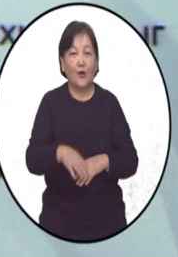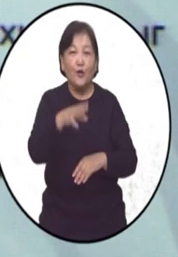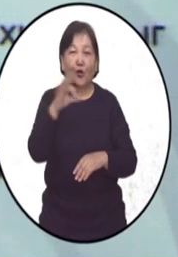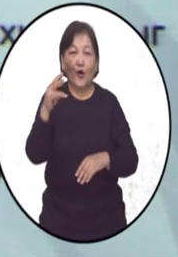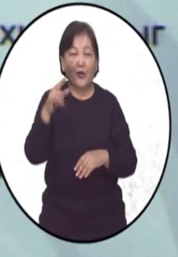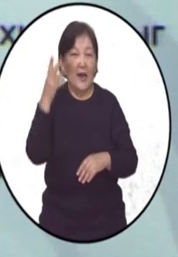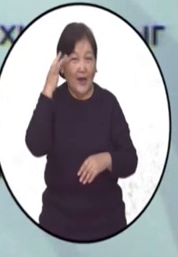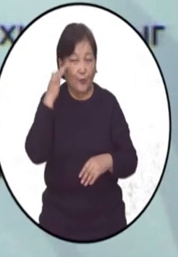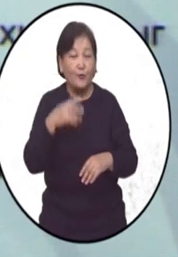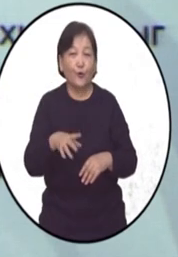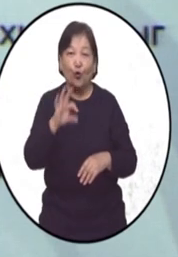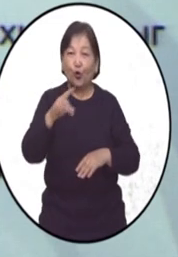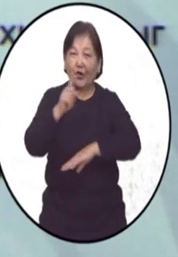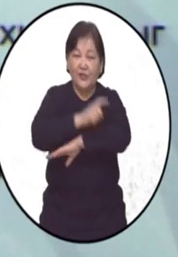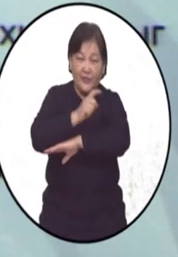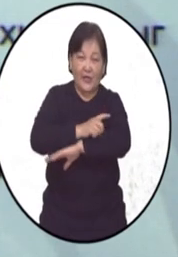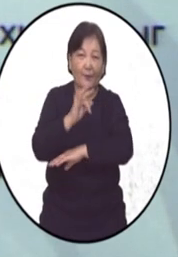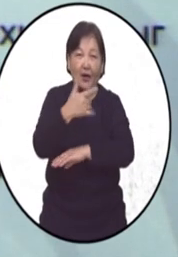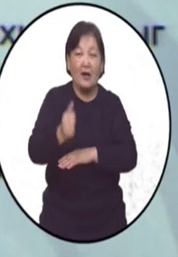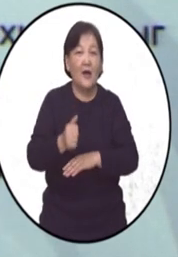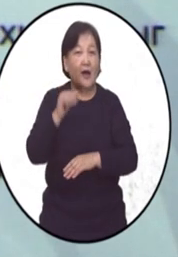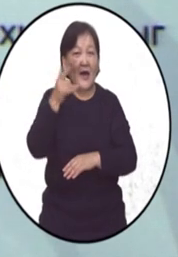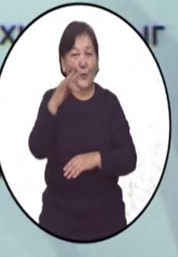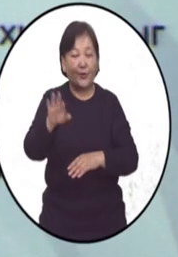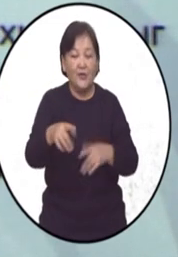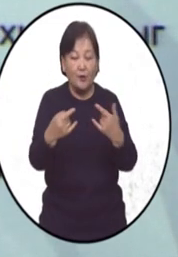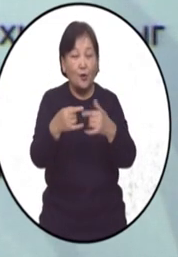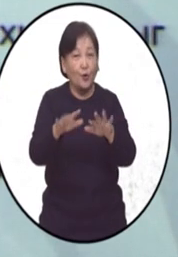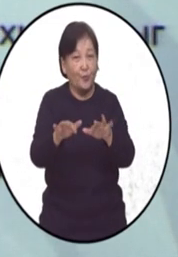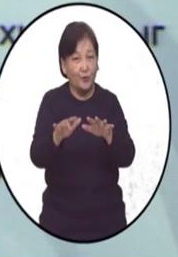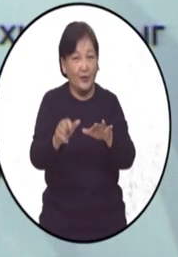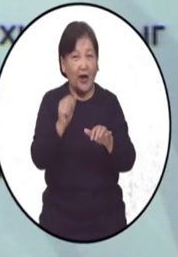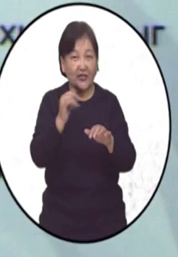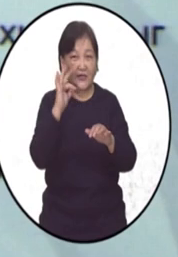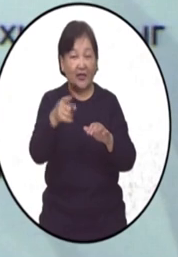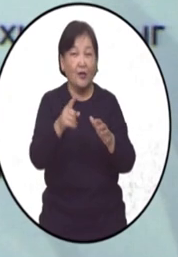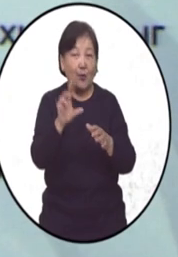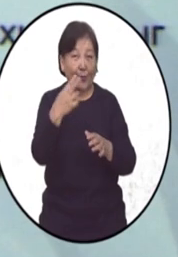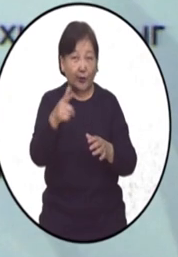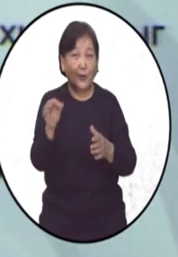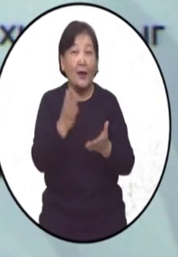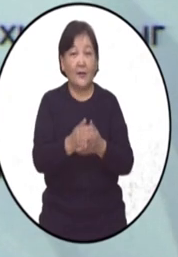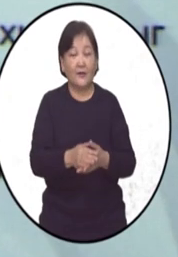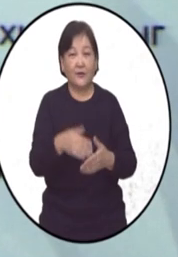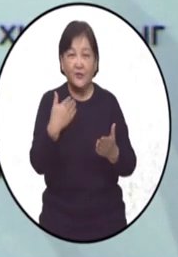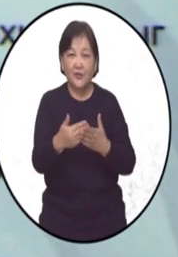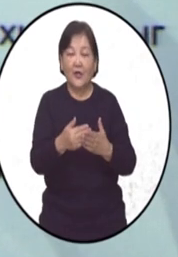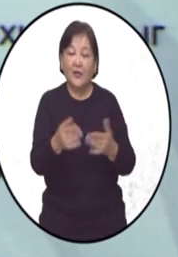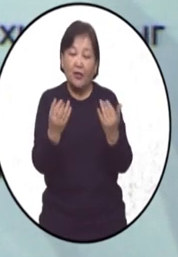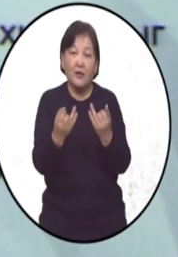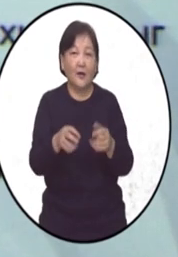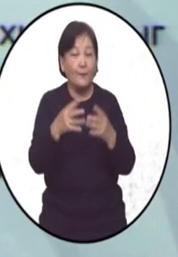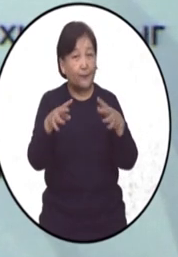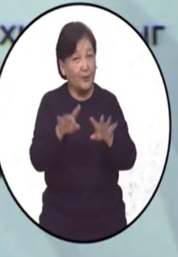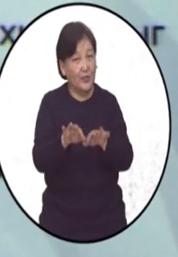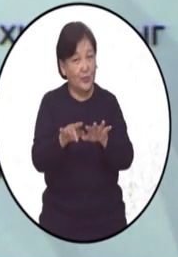аливаа бодлогод болон бусад хичээл дээр үтсэн бодлогуудыг компьютер ашиглан тооцоолж хэрэгж бодуулах ийм бодлогод бол байдаг. За энийг бол мэдээлэл зүүн бодлого гэж